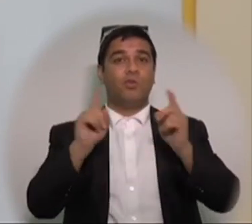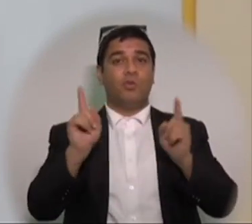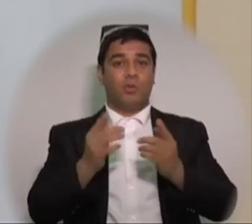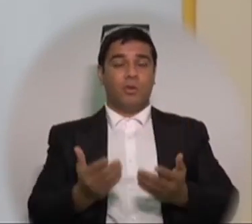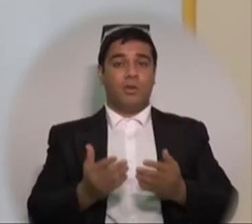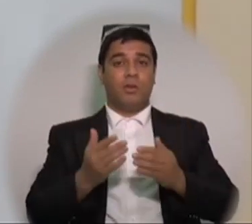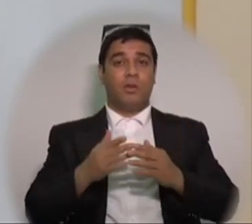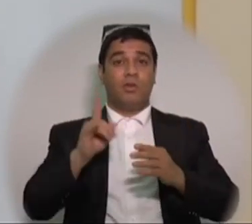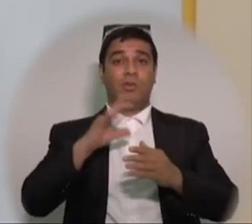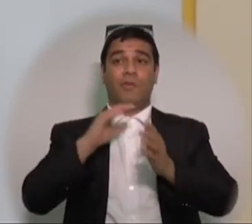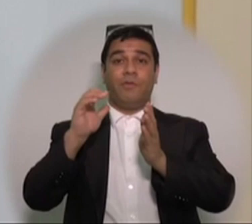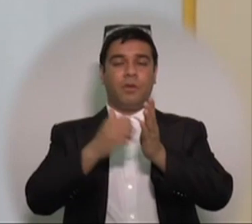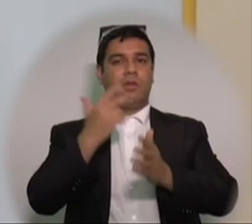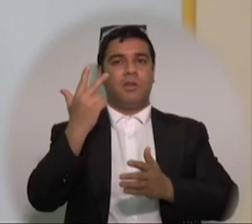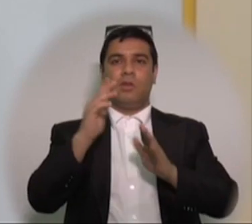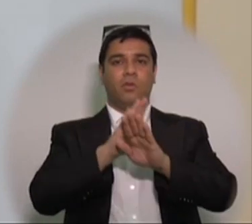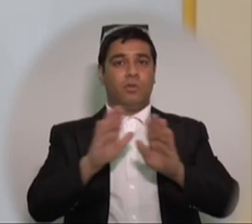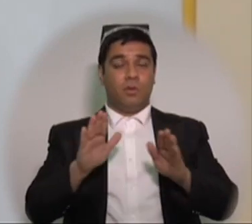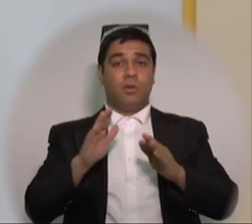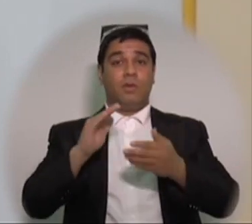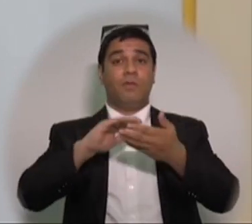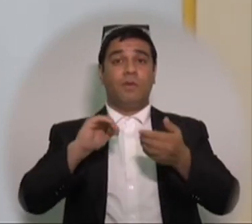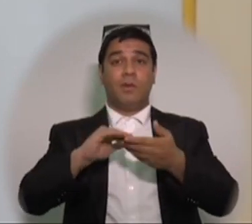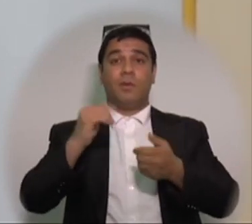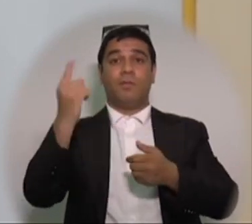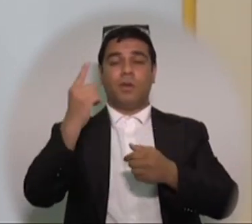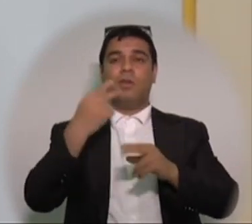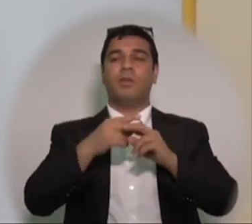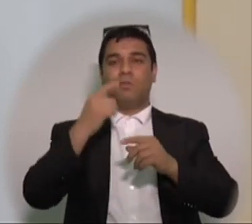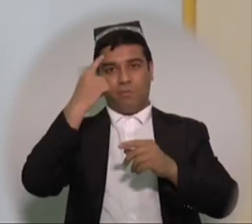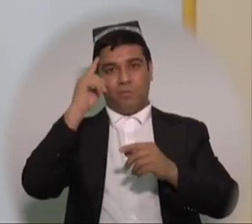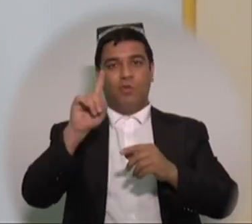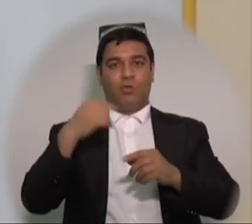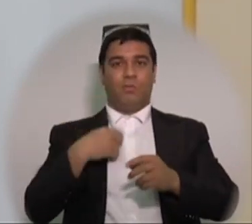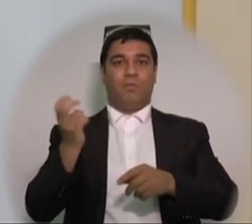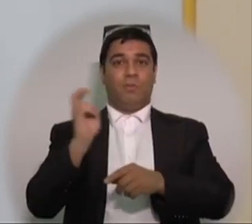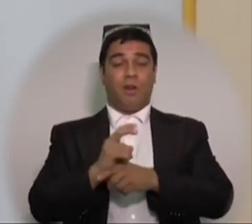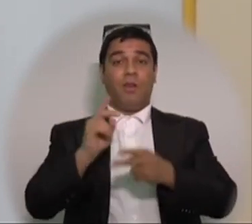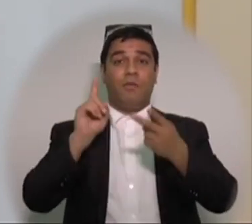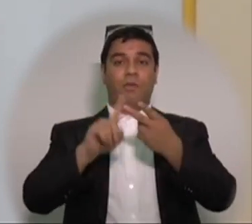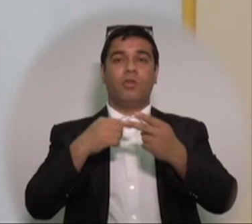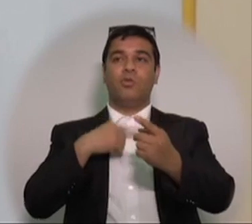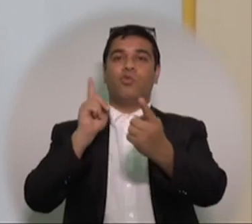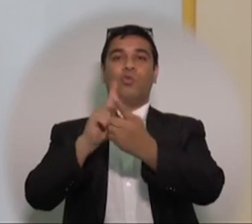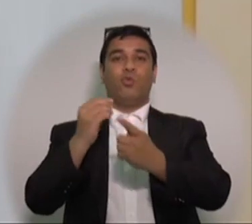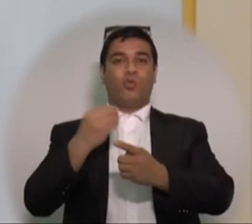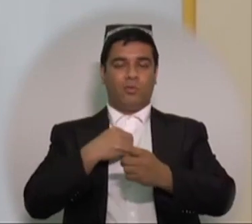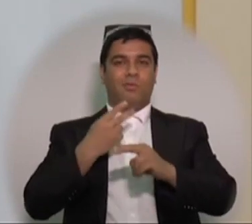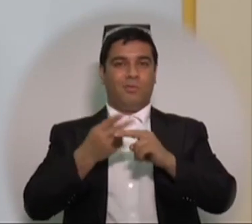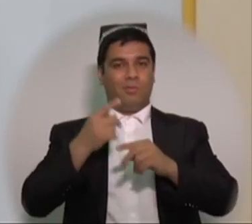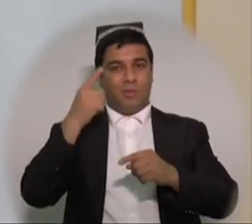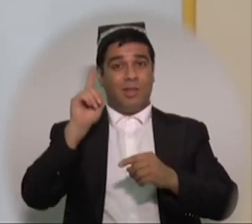deganlar. Chaqirish 3 marta bo'ladi. Birinchisida kelganini bildiradi. İkincisinde uçraşmakçı